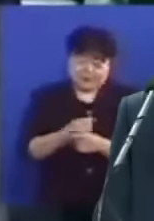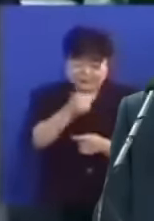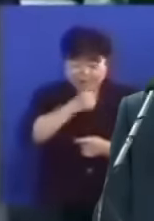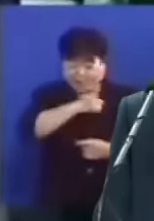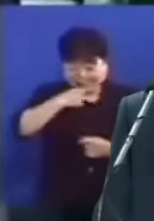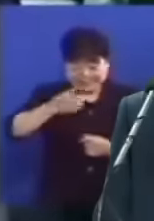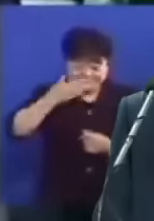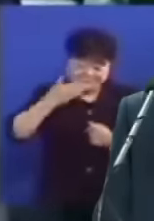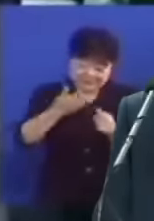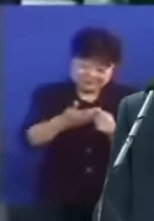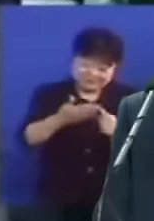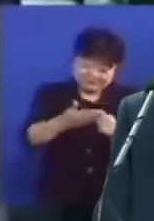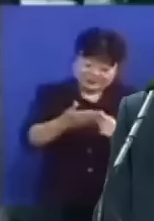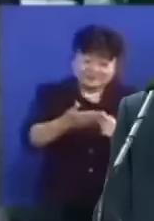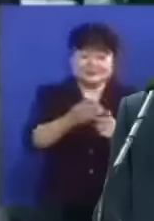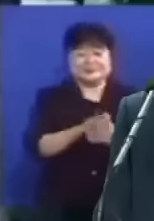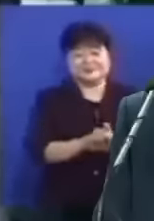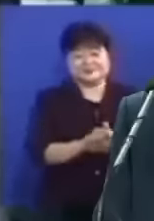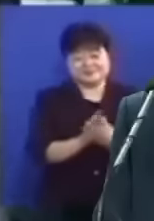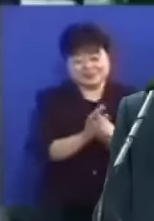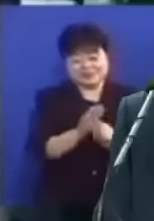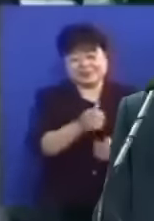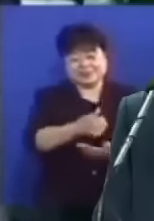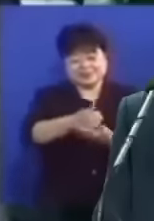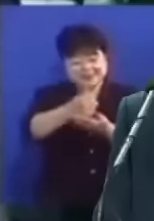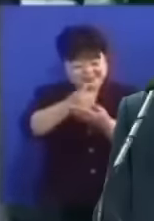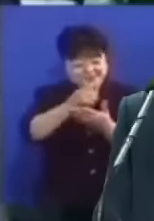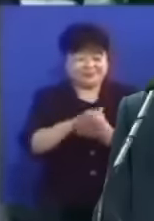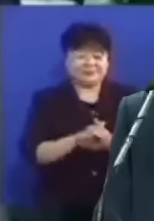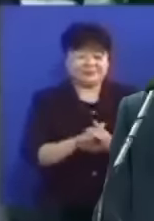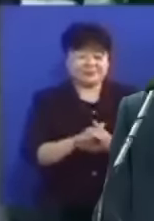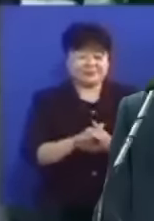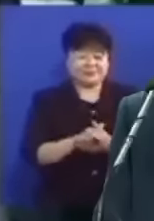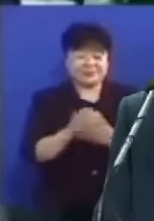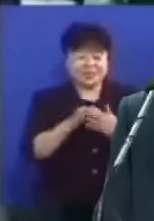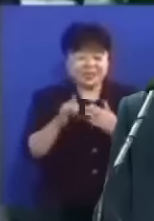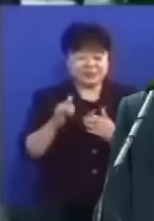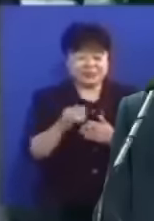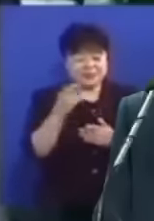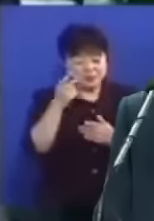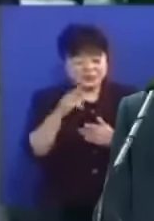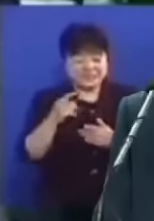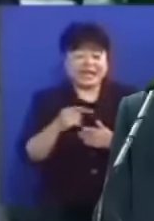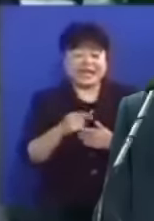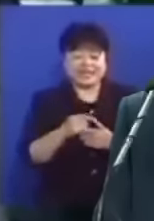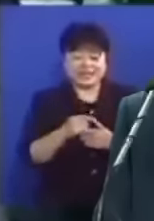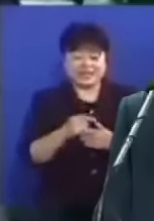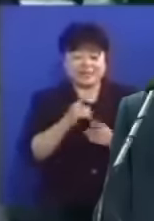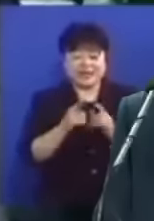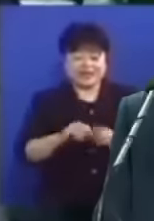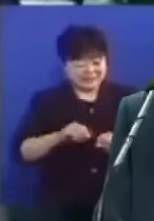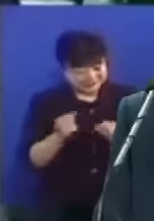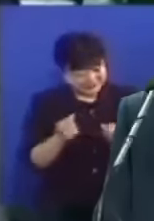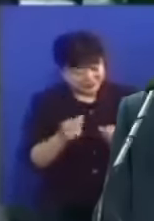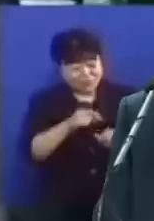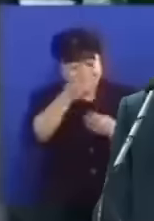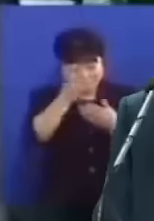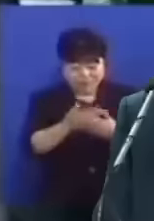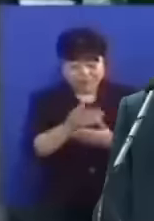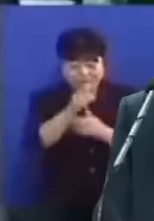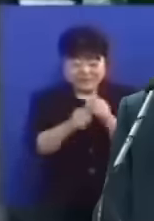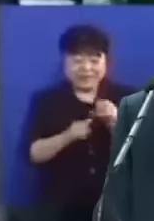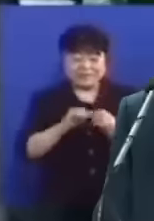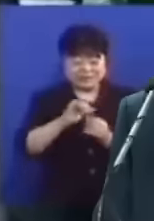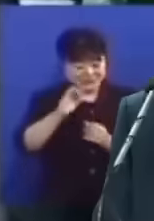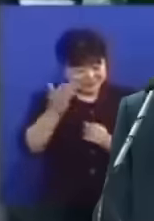좋은 음식을 만들어서 대접을 하고 온 가족이 다 바울과 신라의 말을 듣고 구원을 받고